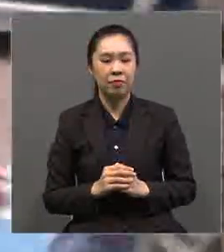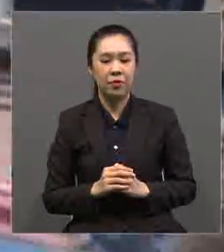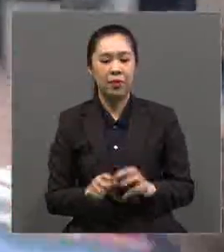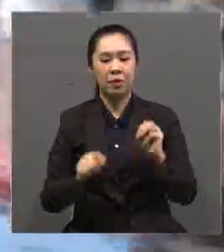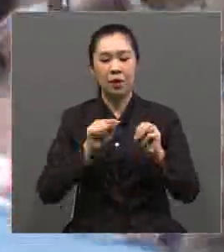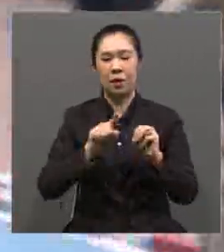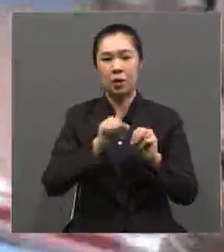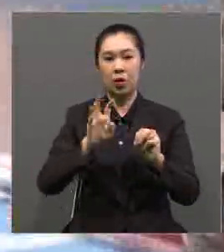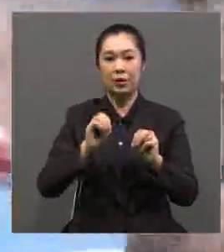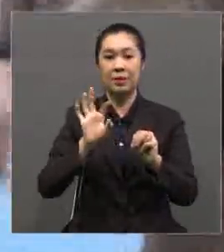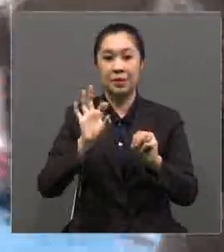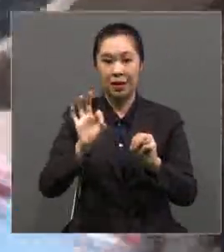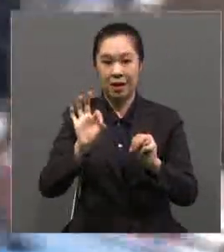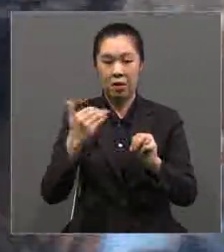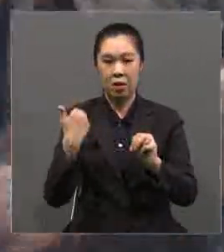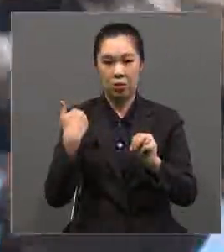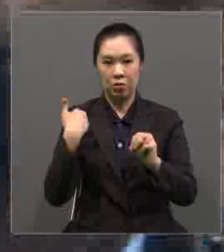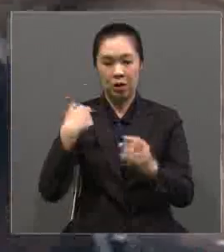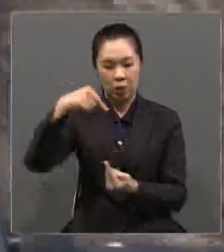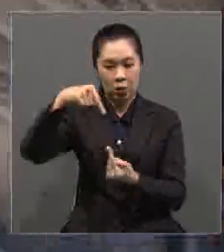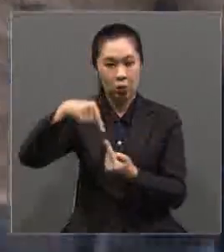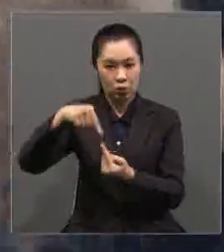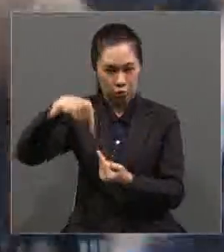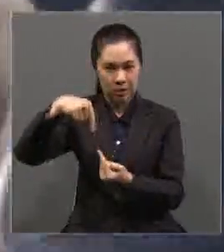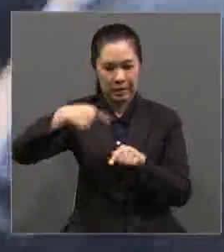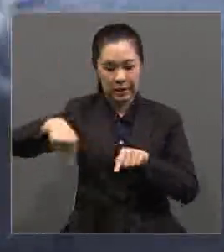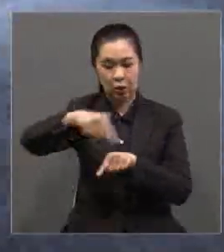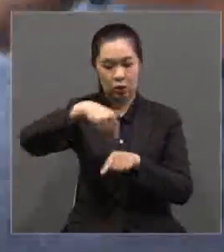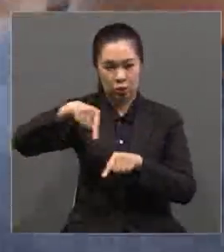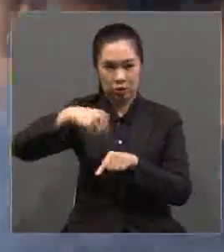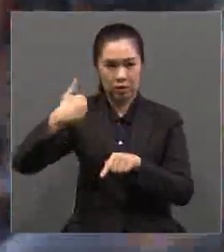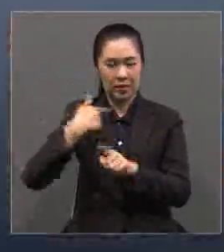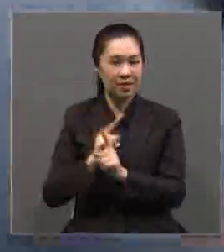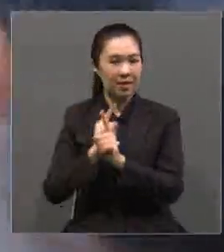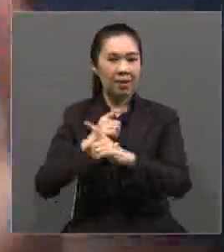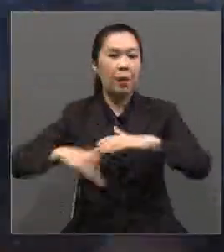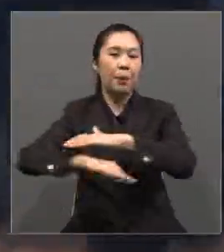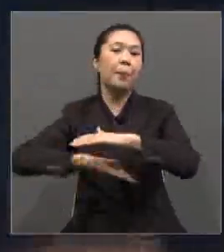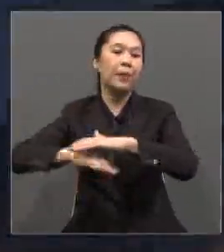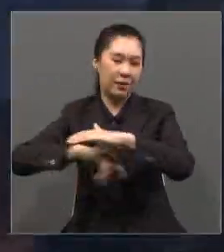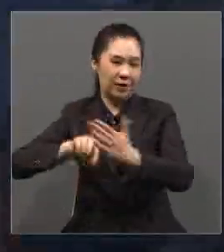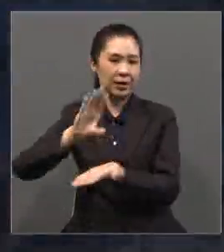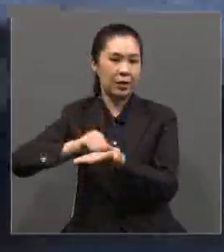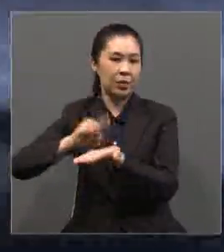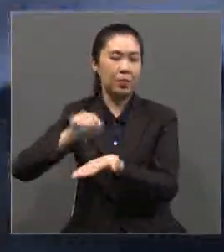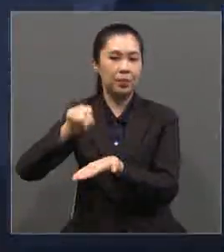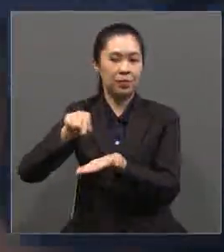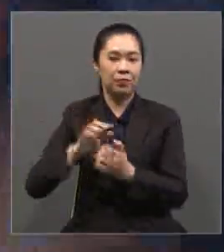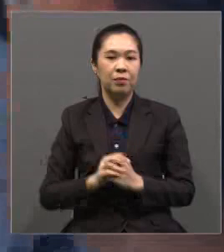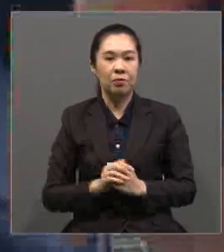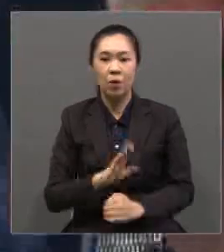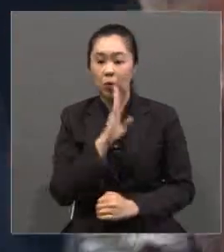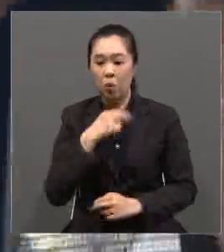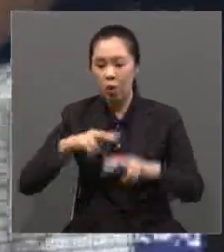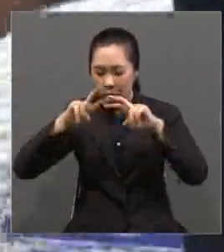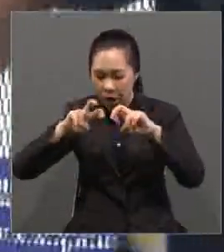า149นั้นไม่ใช่เฉพาะคนที่อยู่ในจุดเกิดเหตุเท่านั้นแต่ดำเนินการตามพยานหลักฐานนะครับหากสืบสวนสอบสว